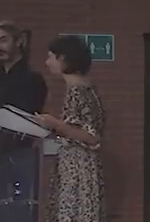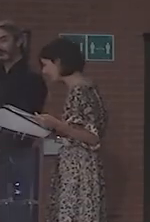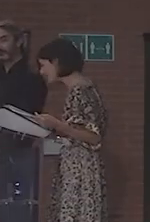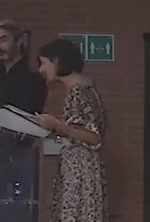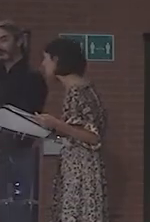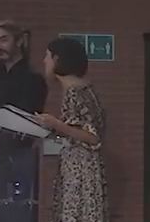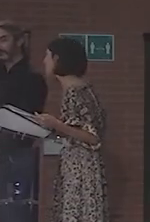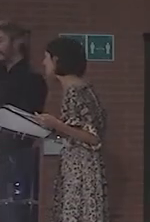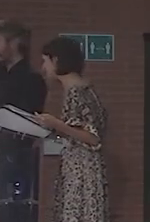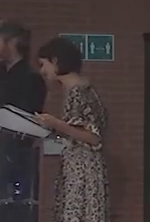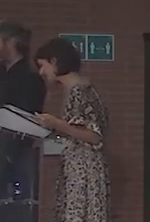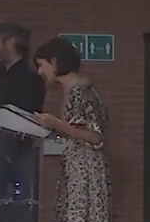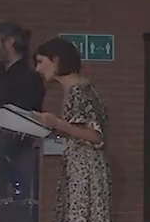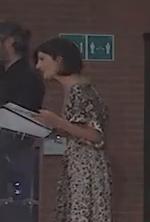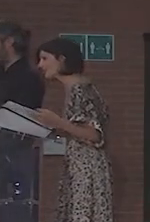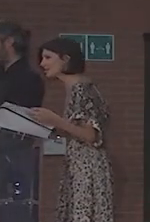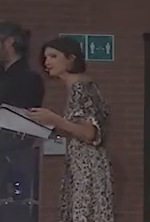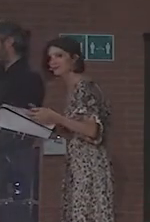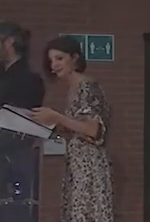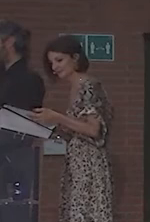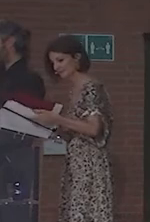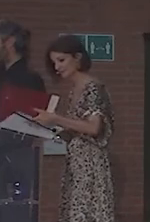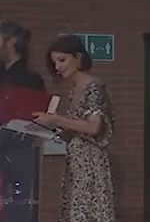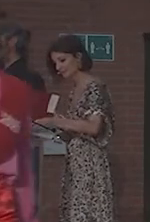I l'Alba Vázquez Ocaña. Enhorabona.